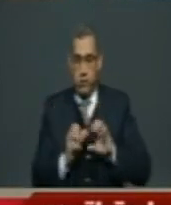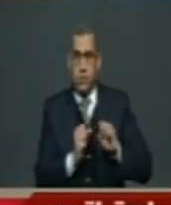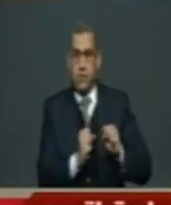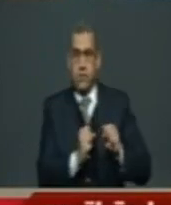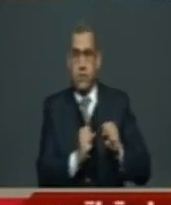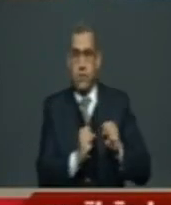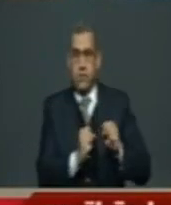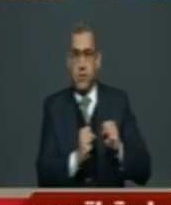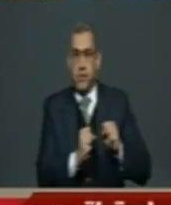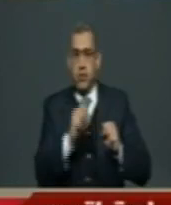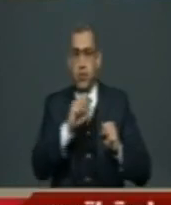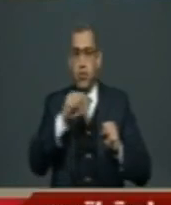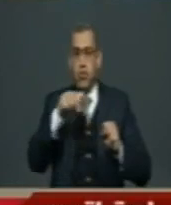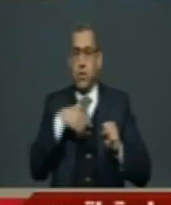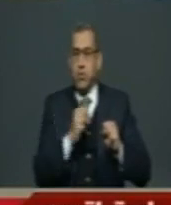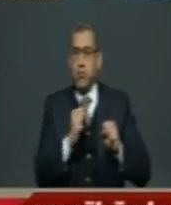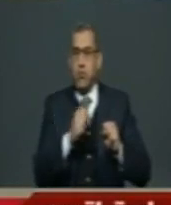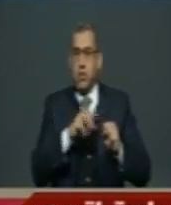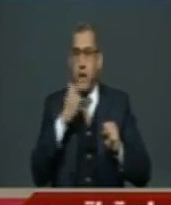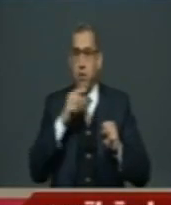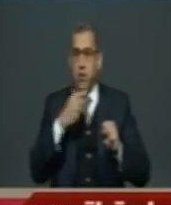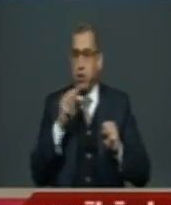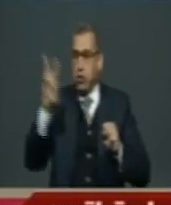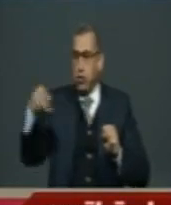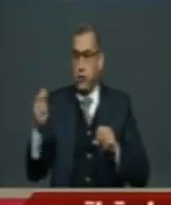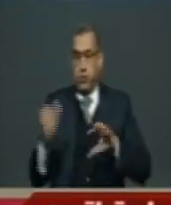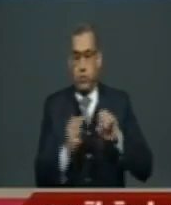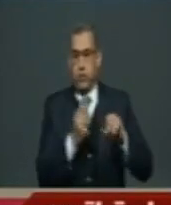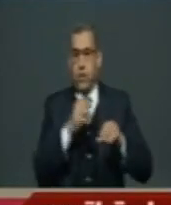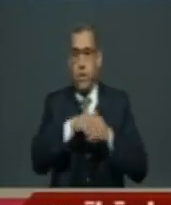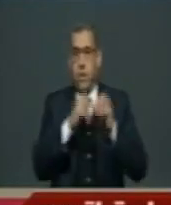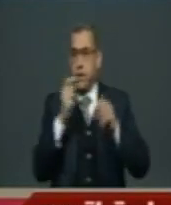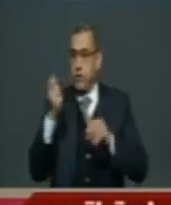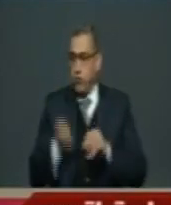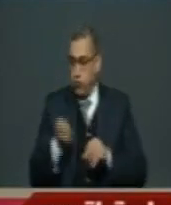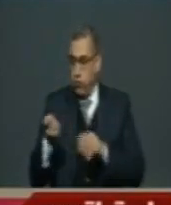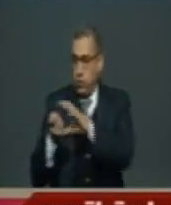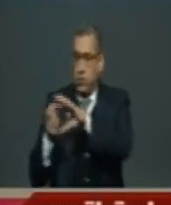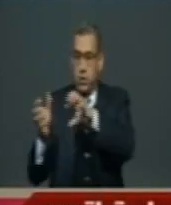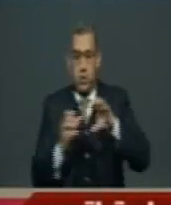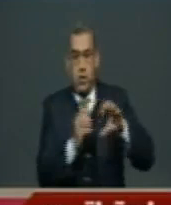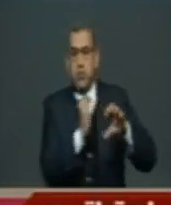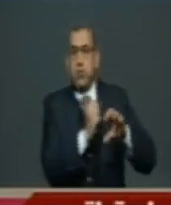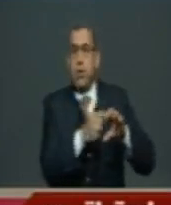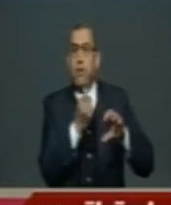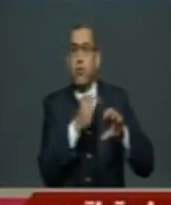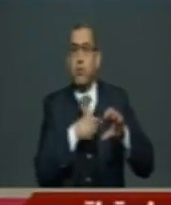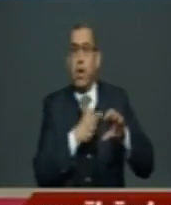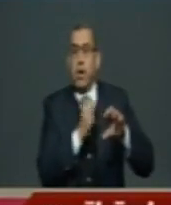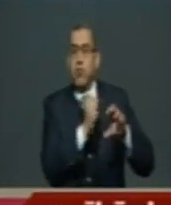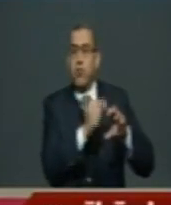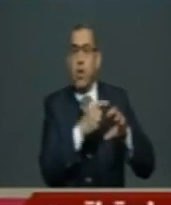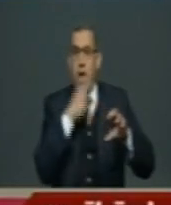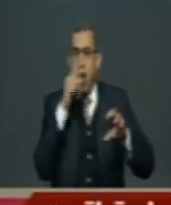لمدة 6 شهور، صح كده؟ يعني بشتري وحطهم في المخازن، مش كده يا دكتور علي؟ فندم ده اللي احنا بنعمله، ده تكلفة كبيرة